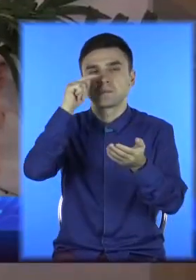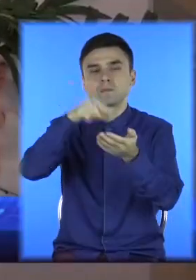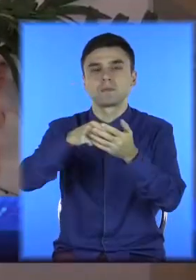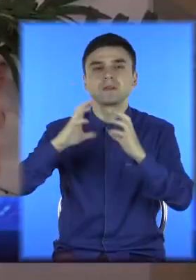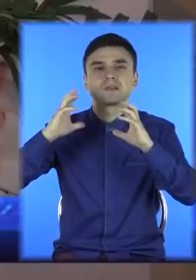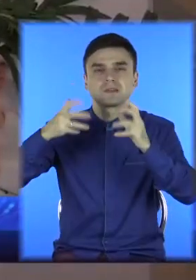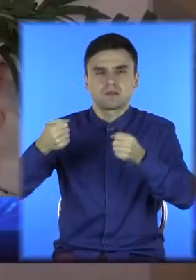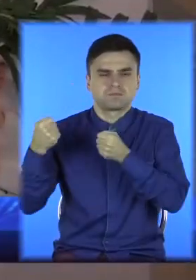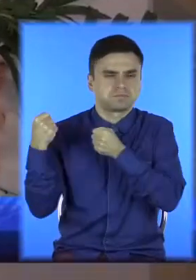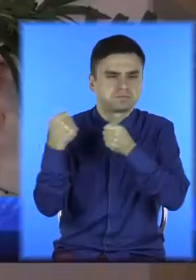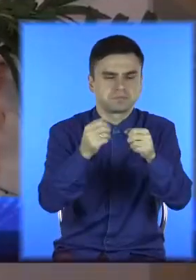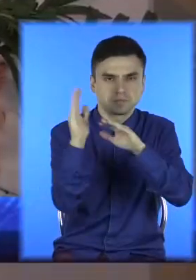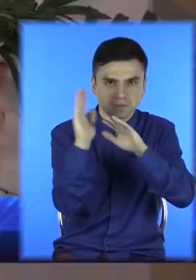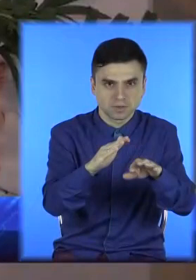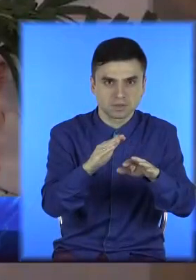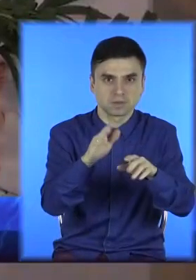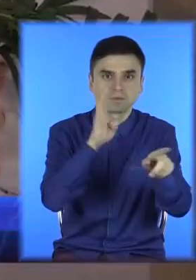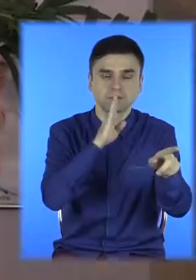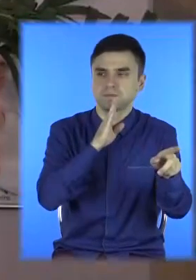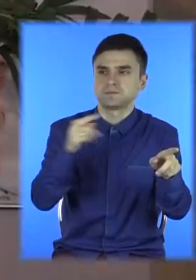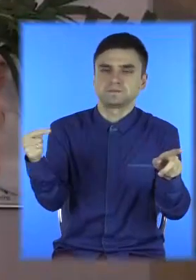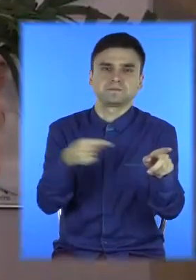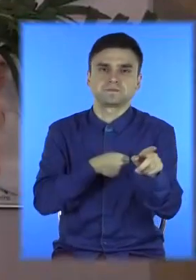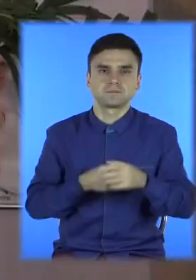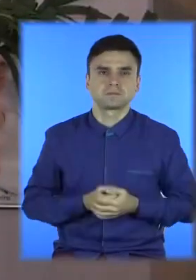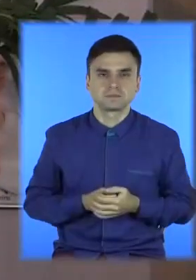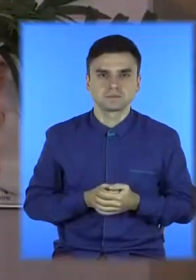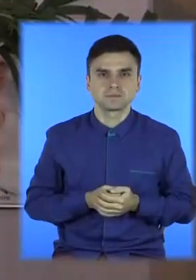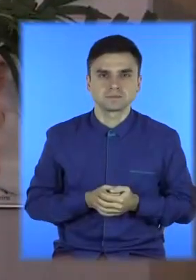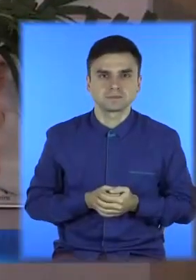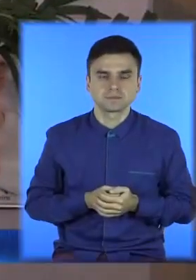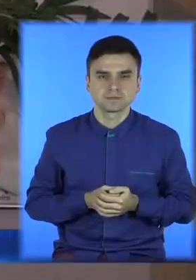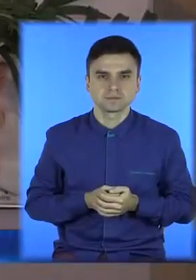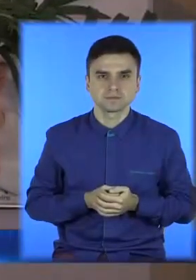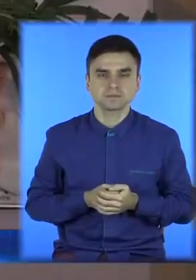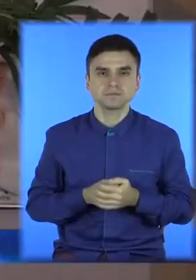тракторист же Федя. От. Вечір на тракторі фарами в окно.